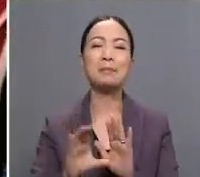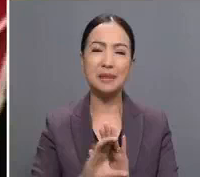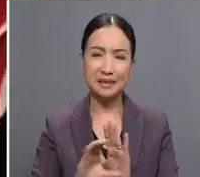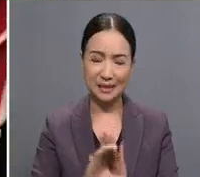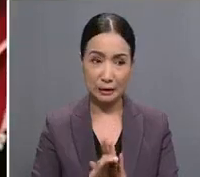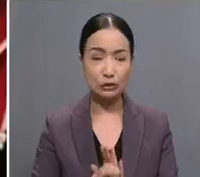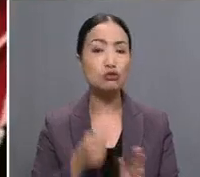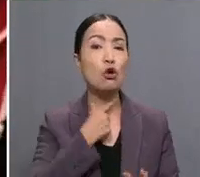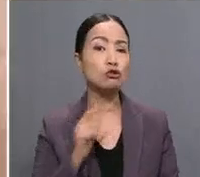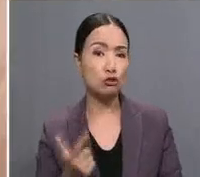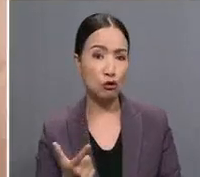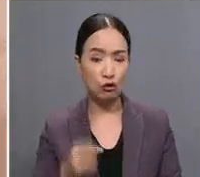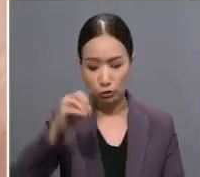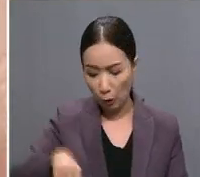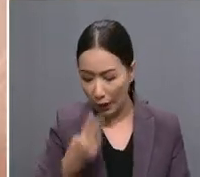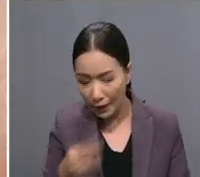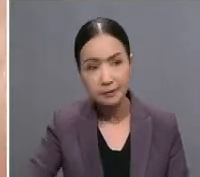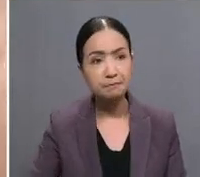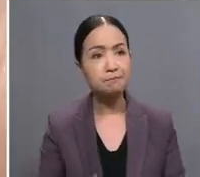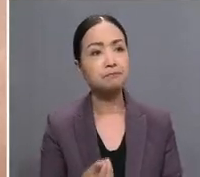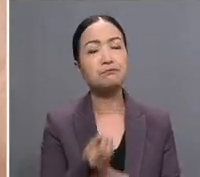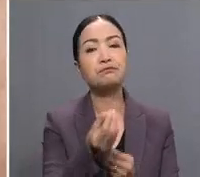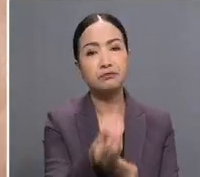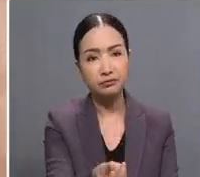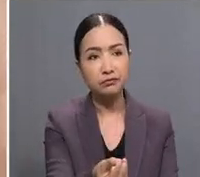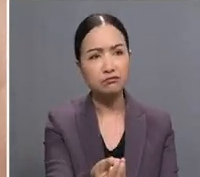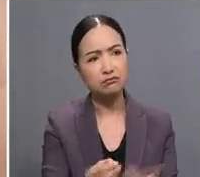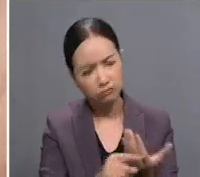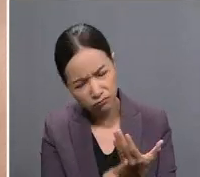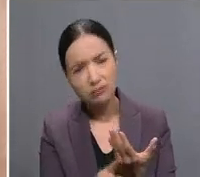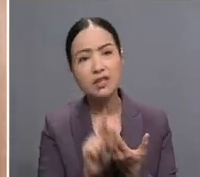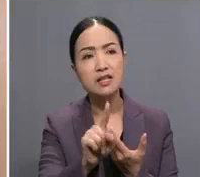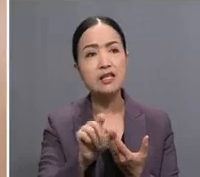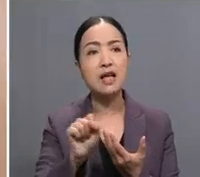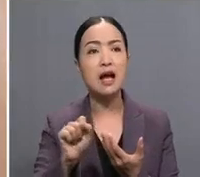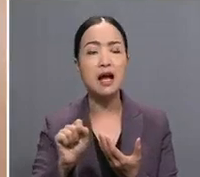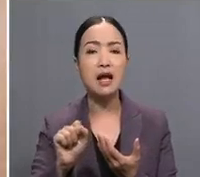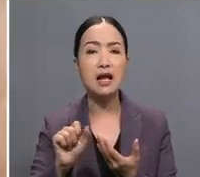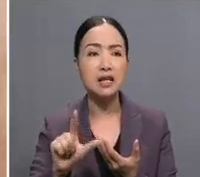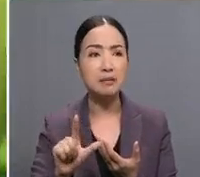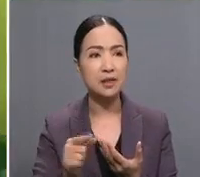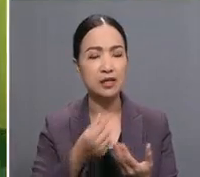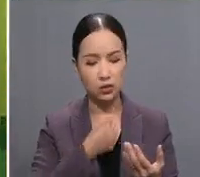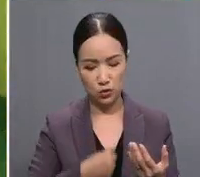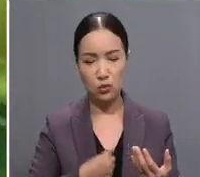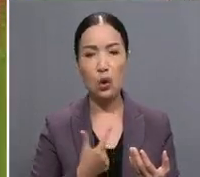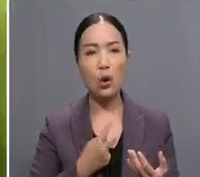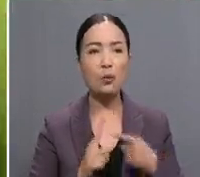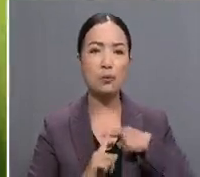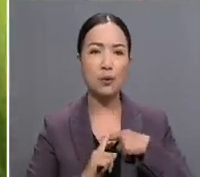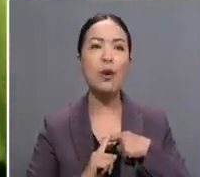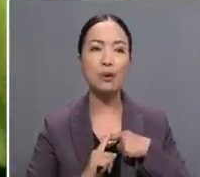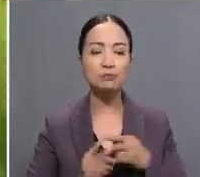เอาสร้อยคอทองคำนะครับไปที่สภ.เมืองระยองหนักก็ประมาณสัก 1สลึงแล้วก็มีกี้ทองคำด้วยนะนะครับไป